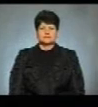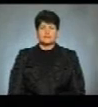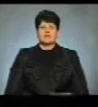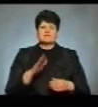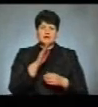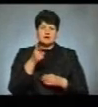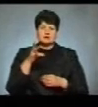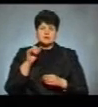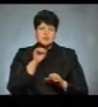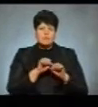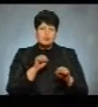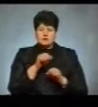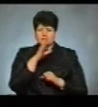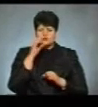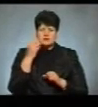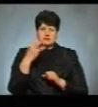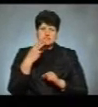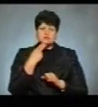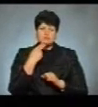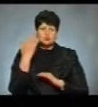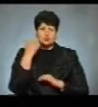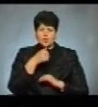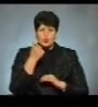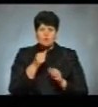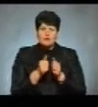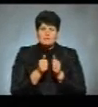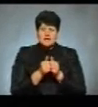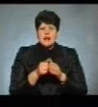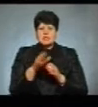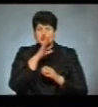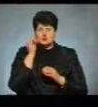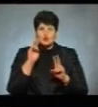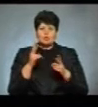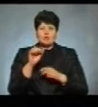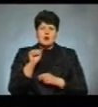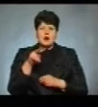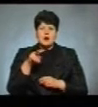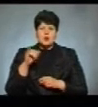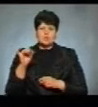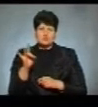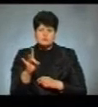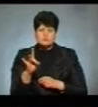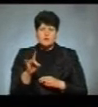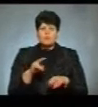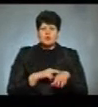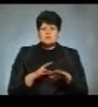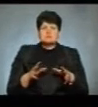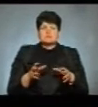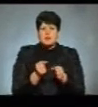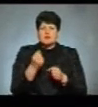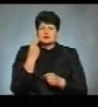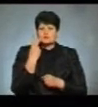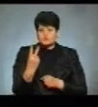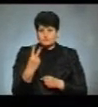Віталія Гнатишина побили в ніч на 30 червня минулого року біля нічного клубу «Алюр» в обласному центрі. Поліція затримала 2 підозрюваних у